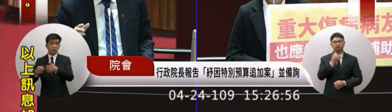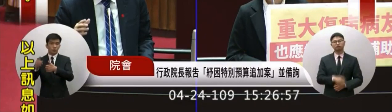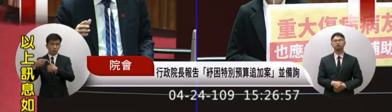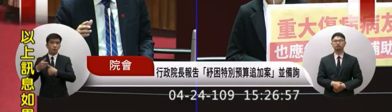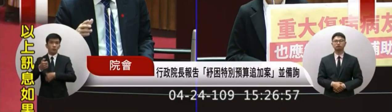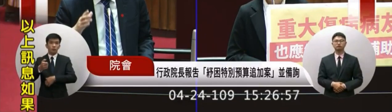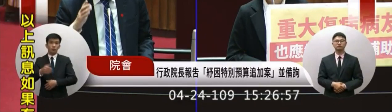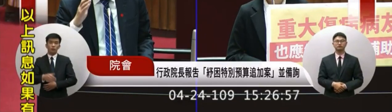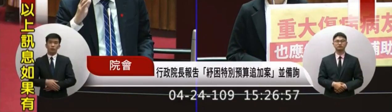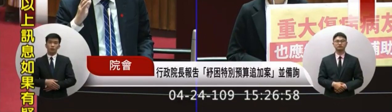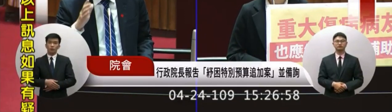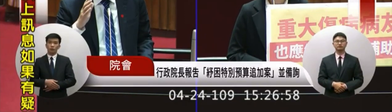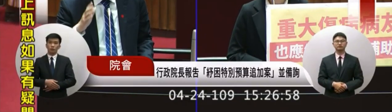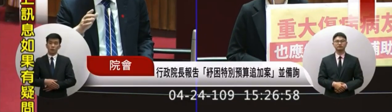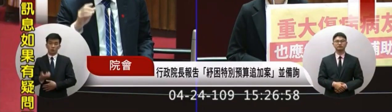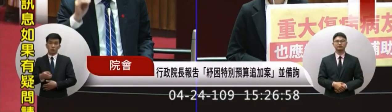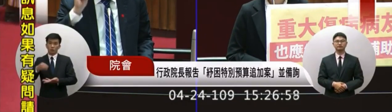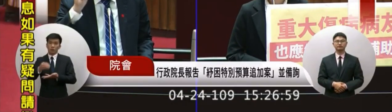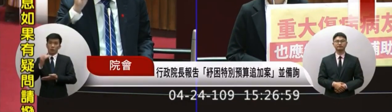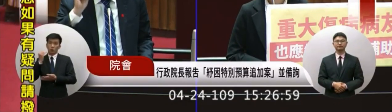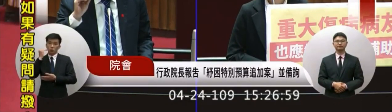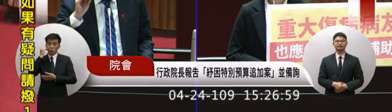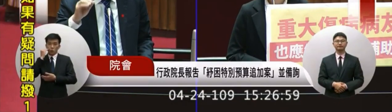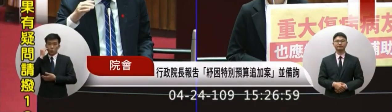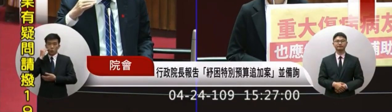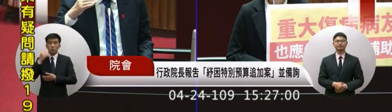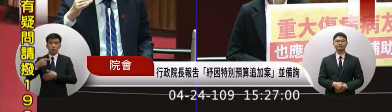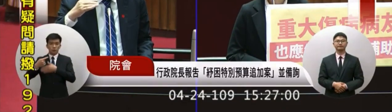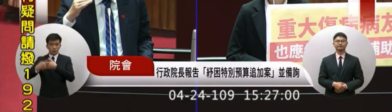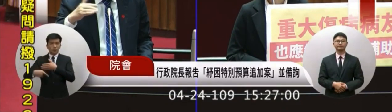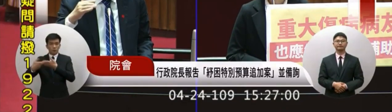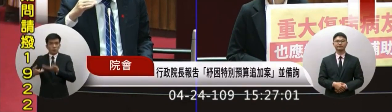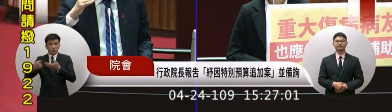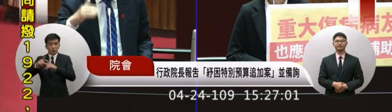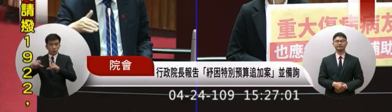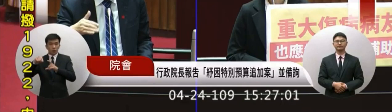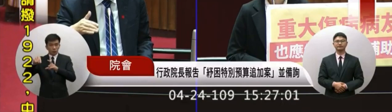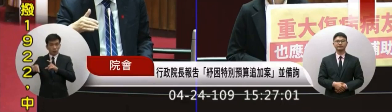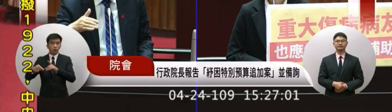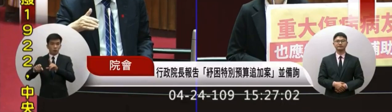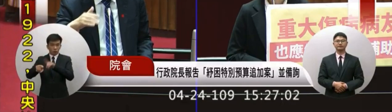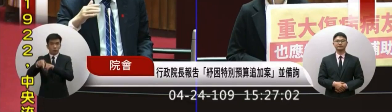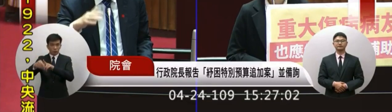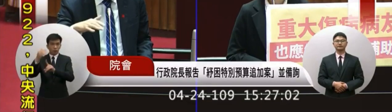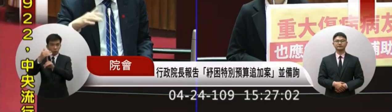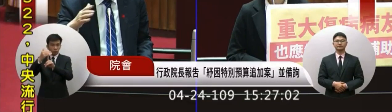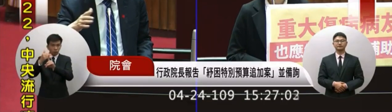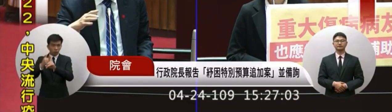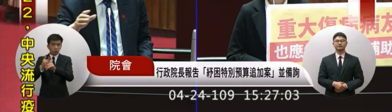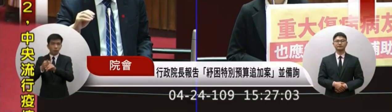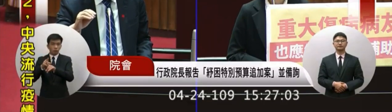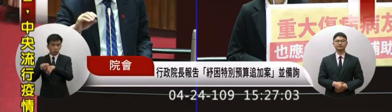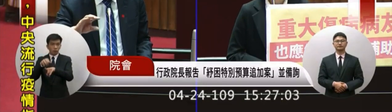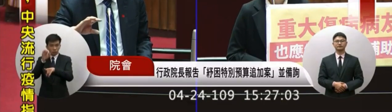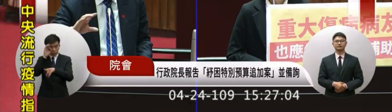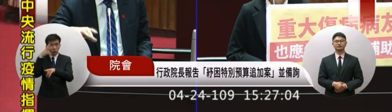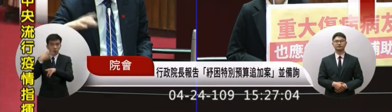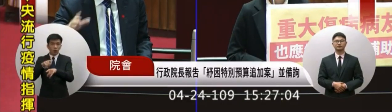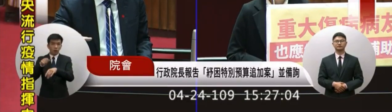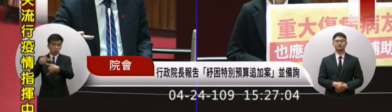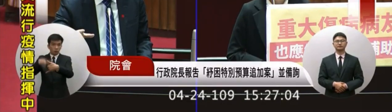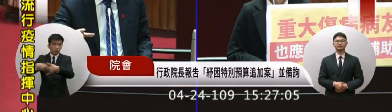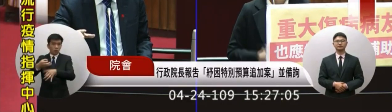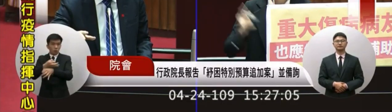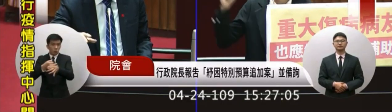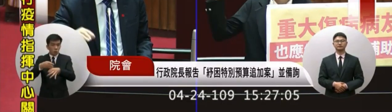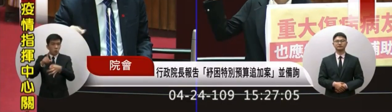我刚刚的意思是说，如果这些重大伤病是一个疾病的分级的定义嘛，那跟他的经济收入其实我们必须